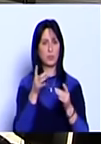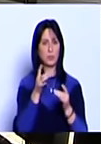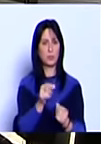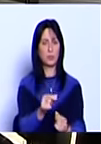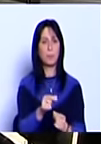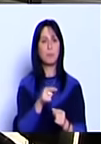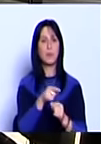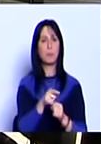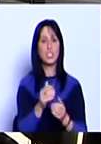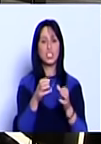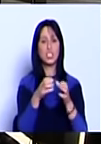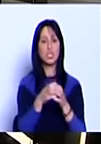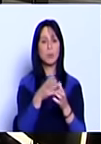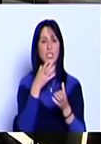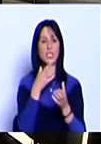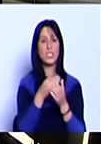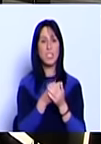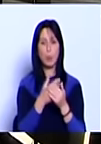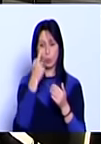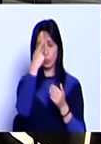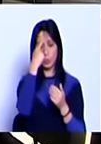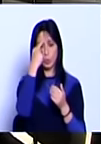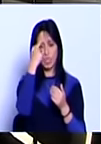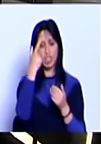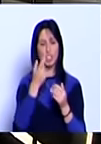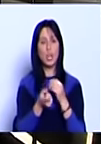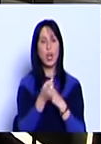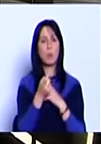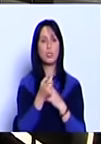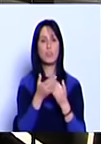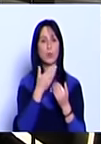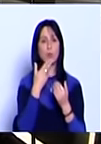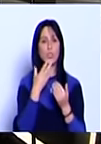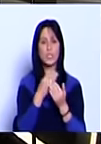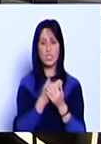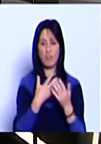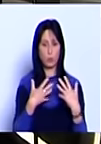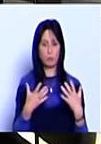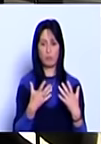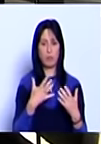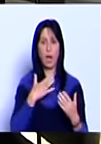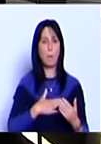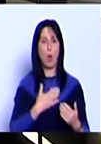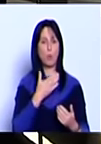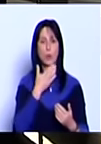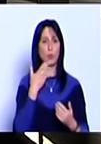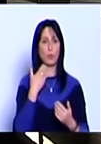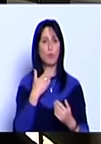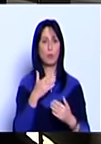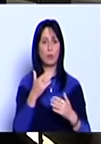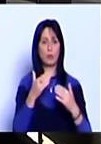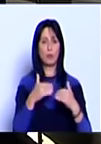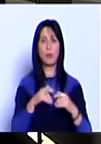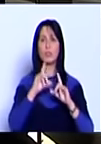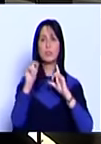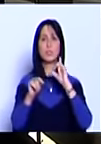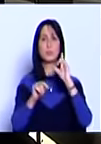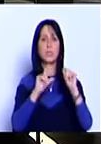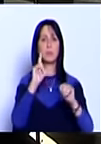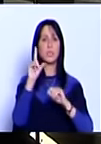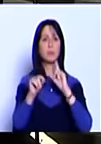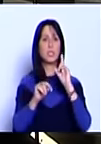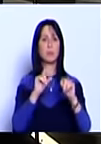მისი შემადგენლები საკუთარი უნარების და ნიჭის გამოსავლენად საკუთარ სივრცით რო ვერ კმაყოფილდებიან გადიან სხვაგან მიდიან იქ